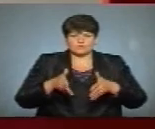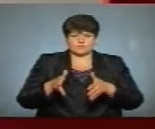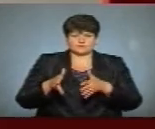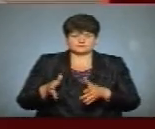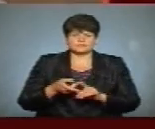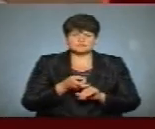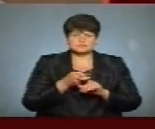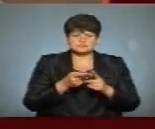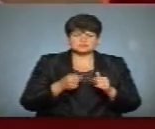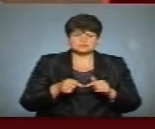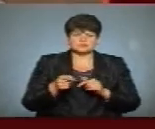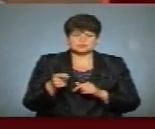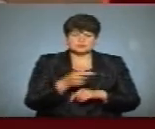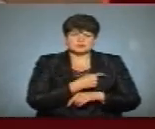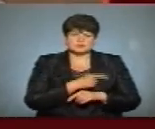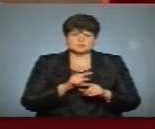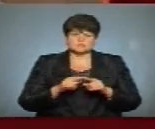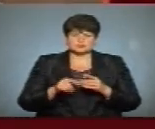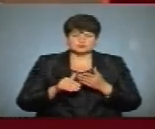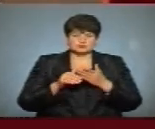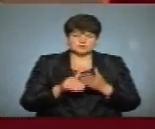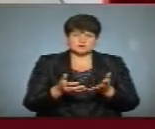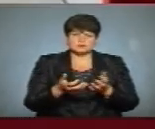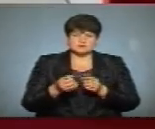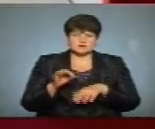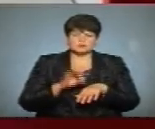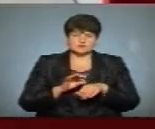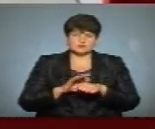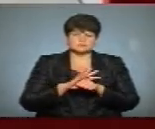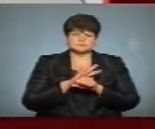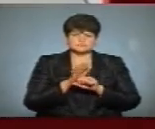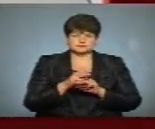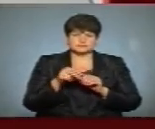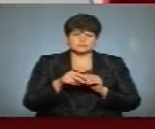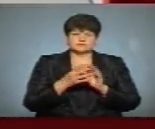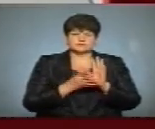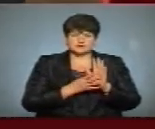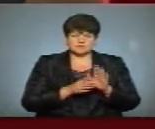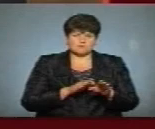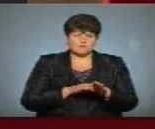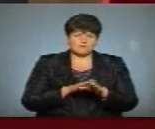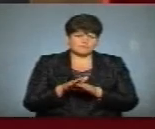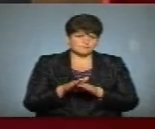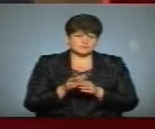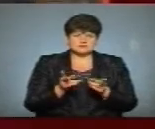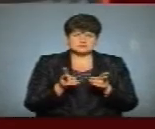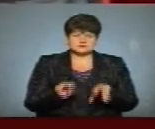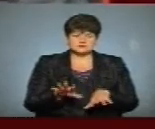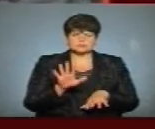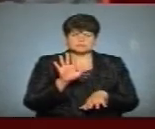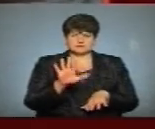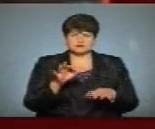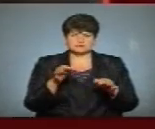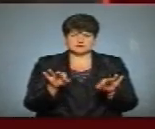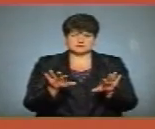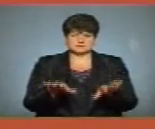Інфекційне відділення Тернопільської лікарні швидкої допомоги, яка приймає хворих на COVID-19, майже заповнене. Залишилося 5 вільних